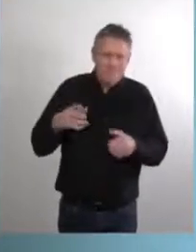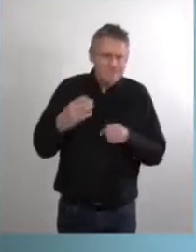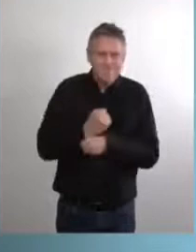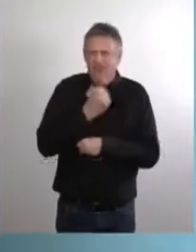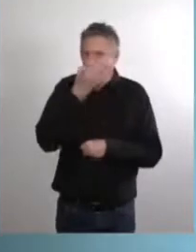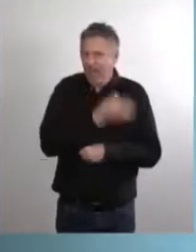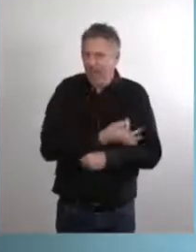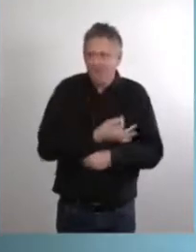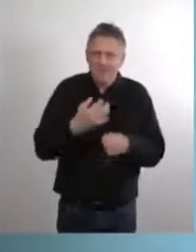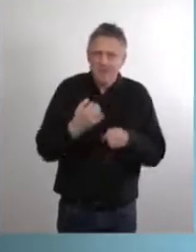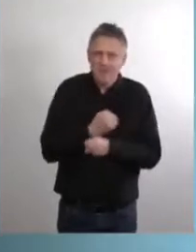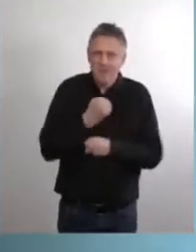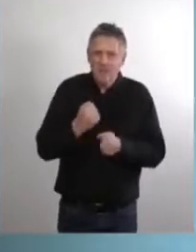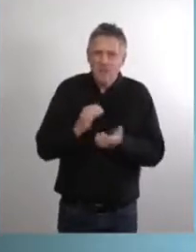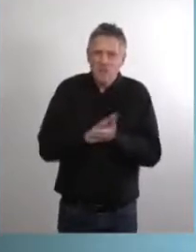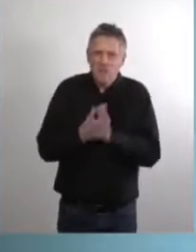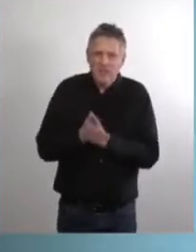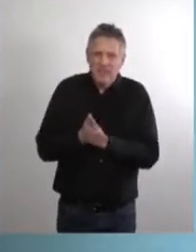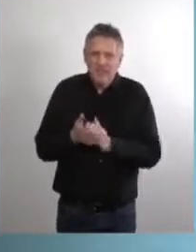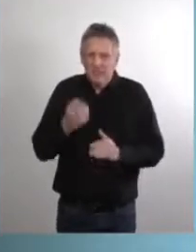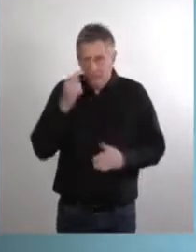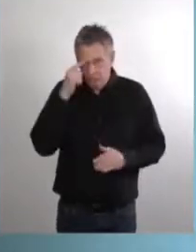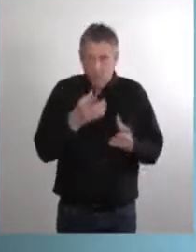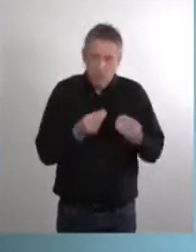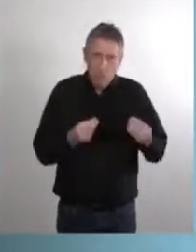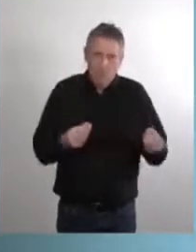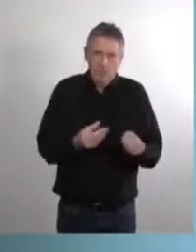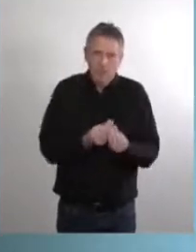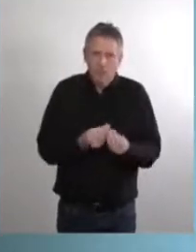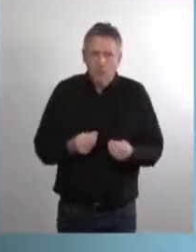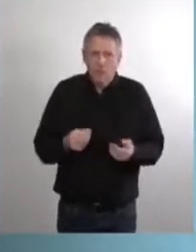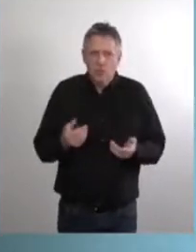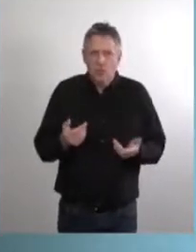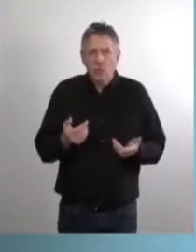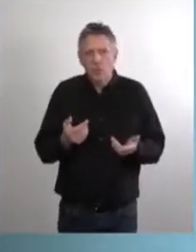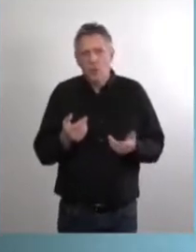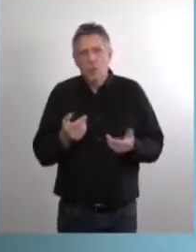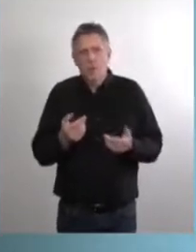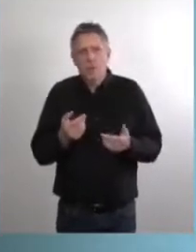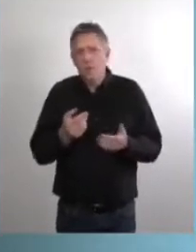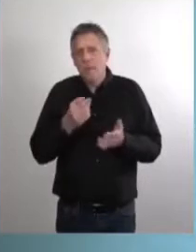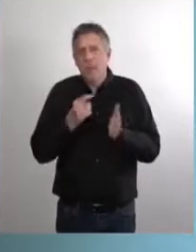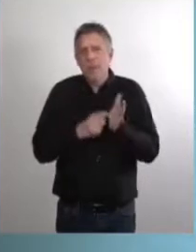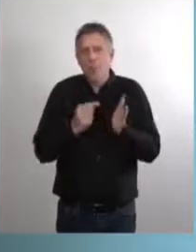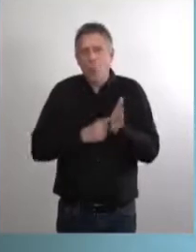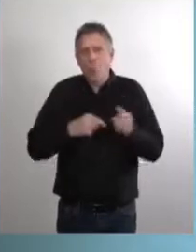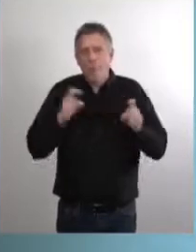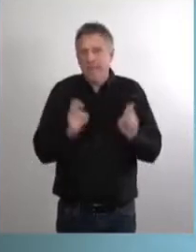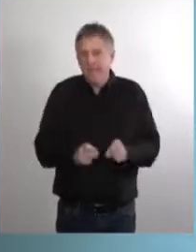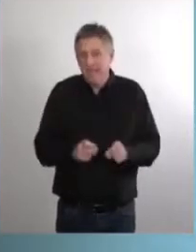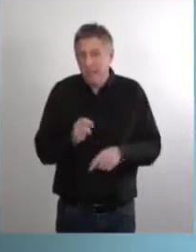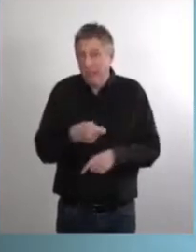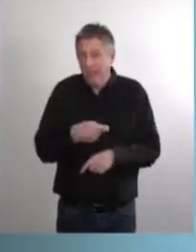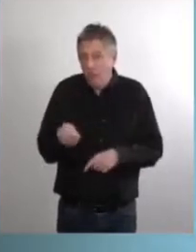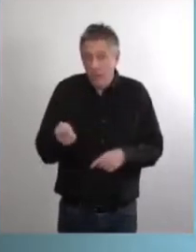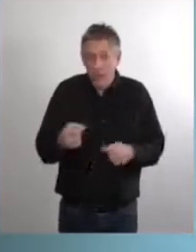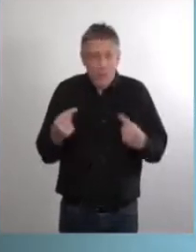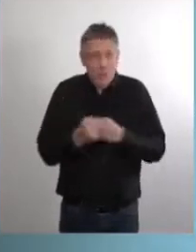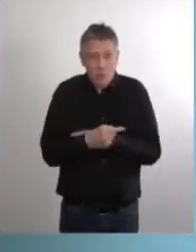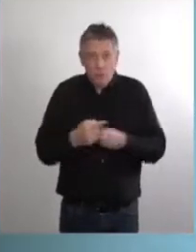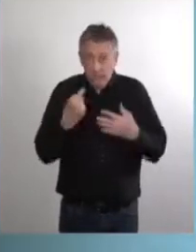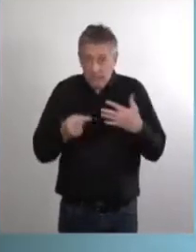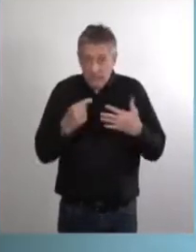de pouvoir avoir un geste pour nos concitoyens, et ça passait par une baisse des impôts. Alors que là, quand on regarde le détail